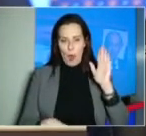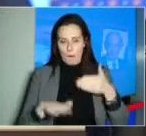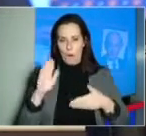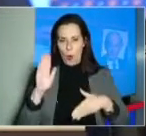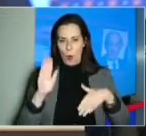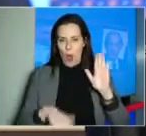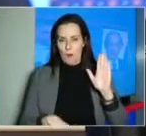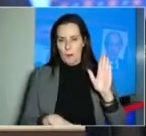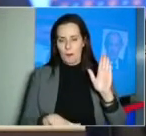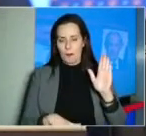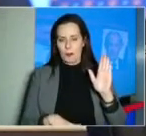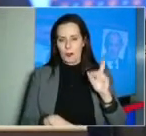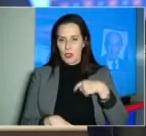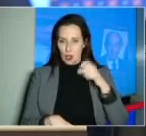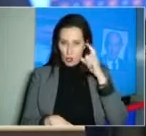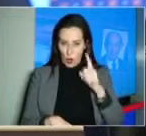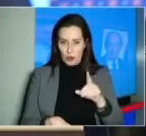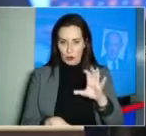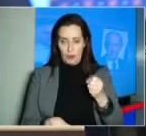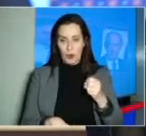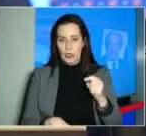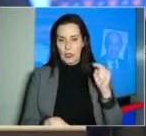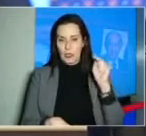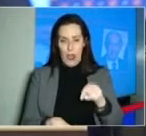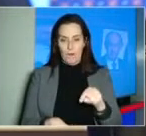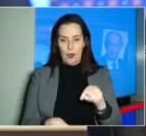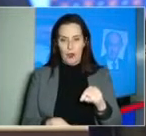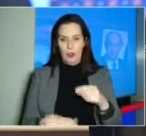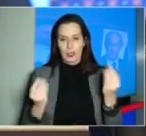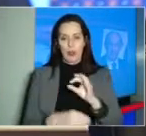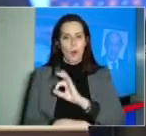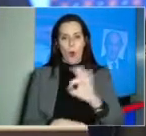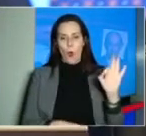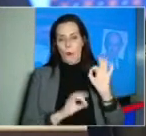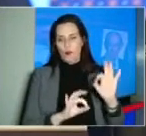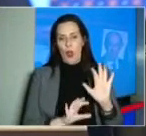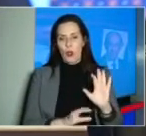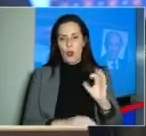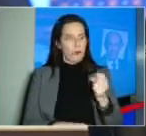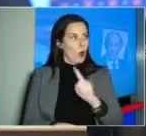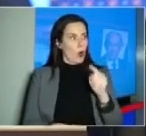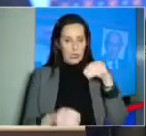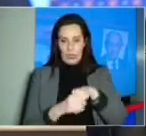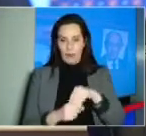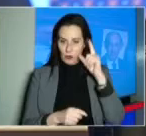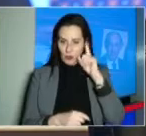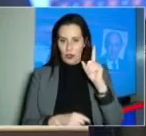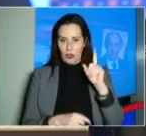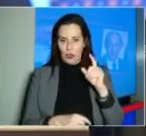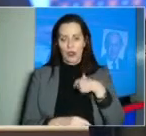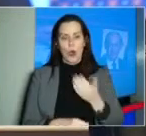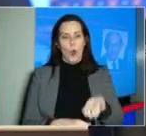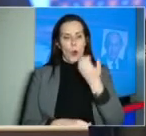את זה בסקרים. אז אני חושב שאם הוא יבוא, זה יהיה צעד מעולה מבחינתו, ואם הוא לא יבוא, אני חושב שאנחנו נשתה לו